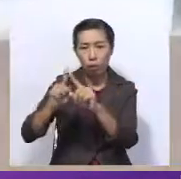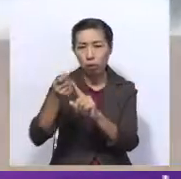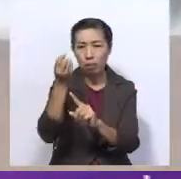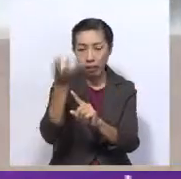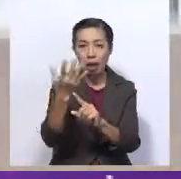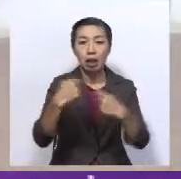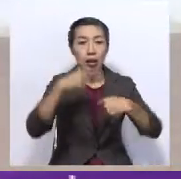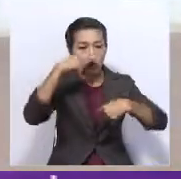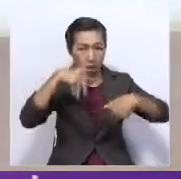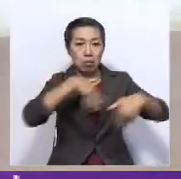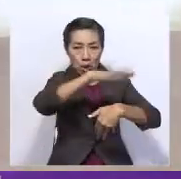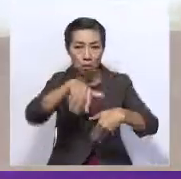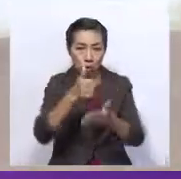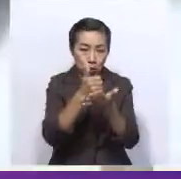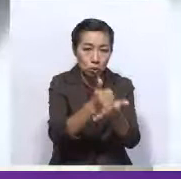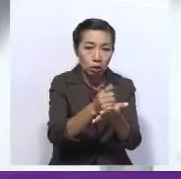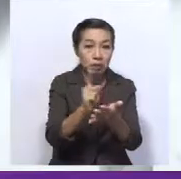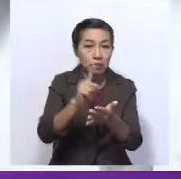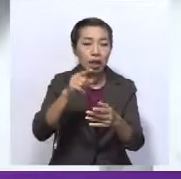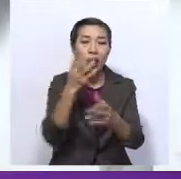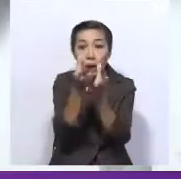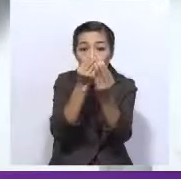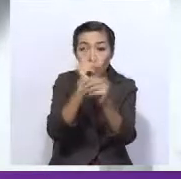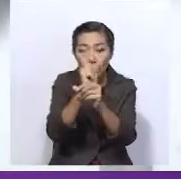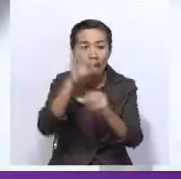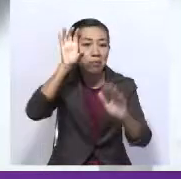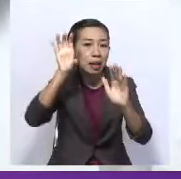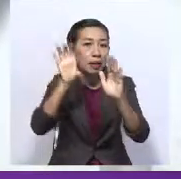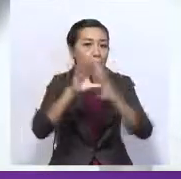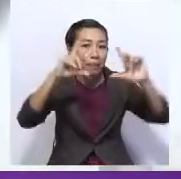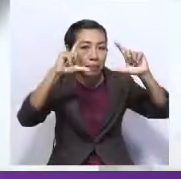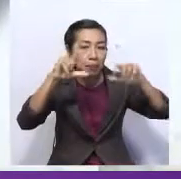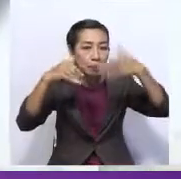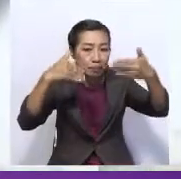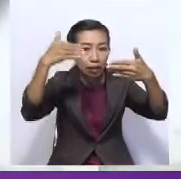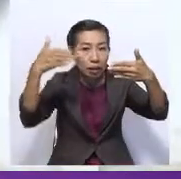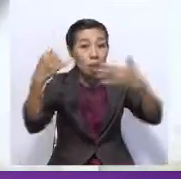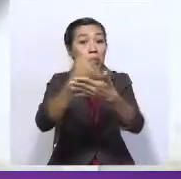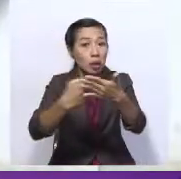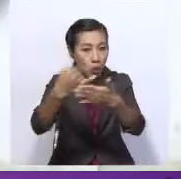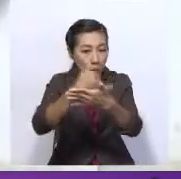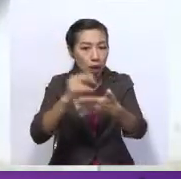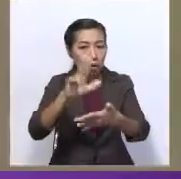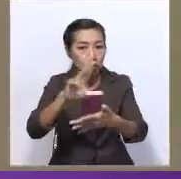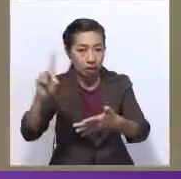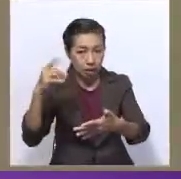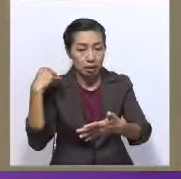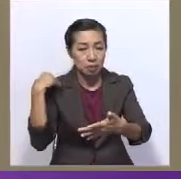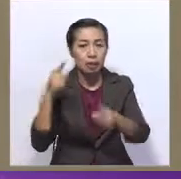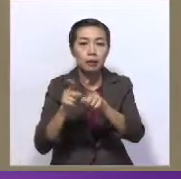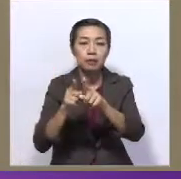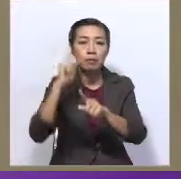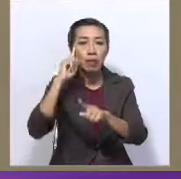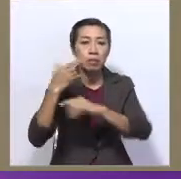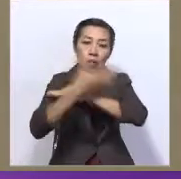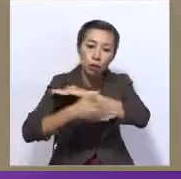ประชาชนชาวไทยผ่านภาพถ่ายและภาพวาด3มิติทั้งรถรางภาพรถไฟภาพบุรุษ